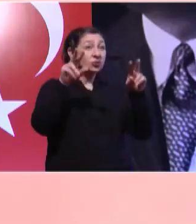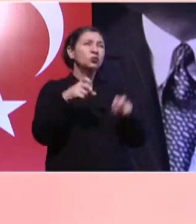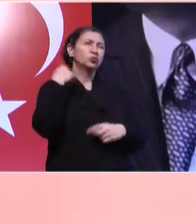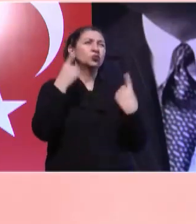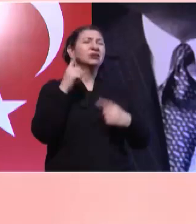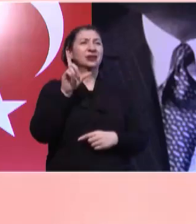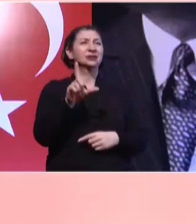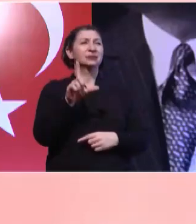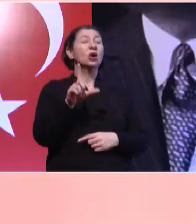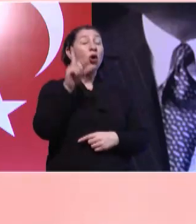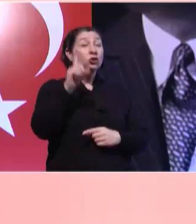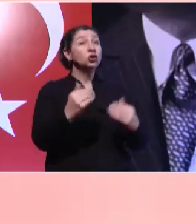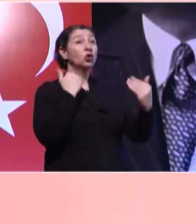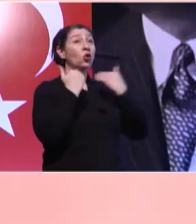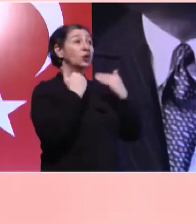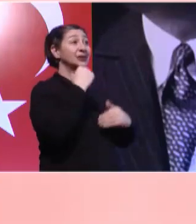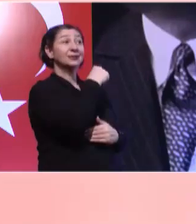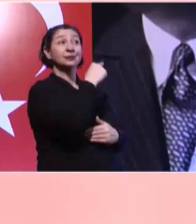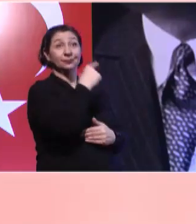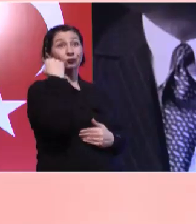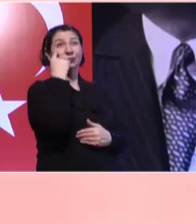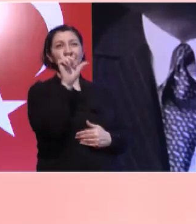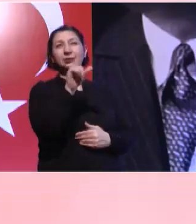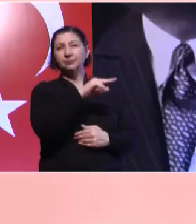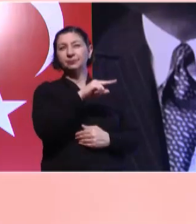düşünmesi lazım. Önce Yozgatların düşünmesi lazım.